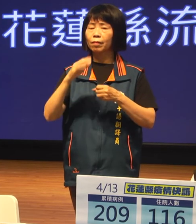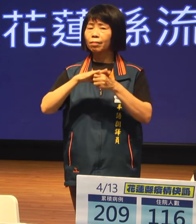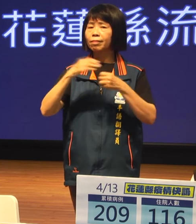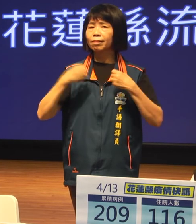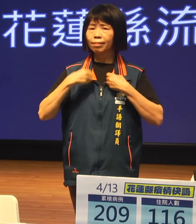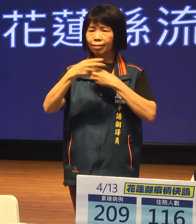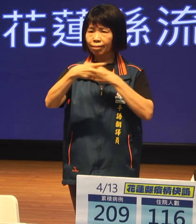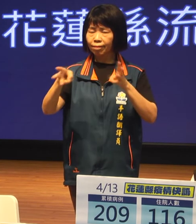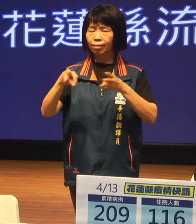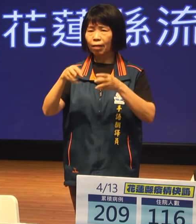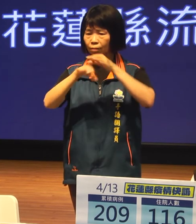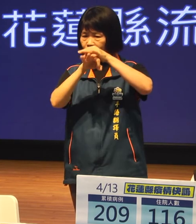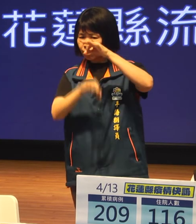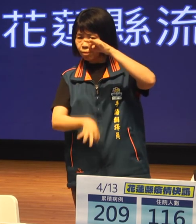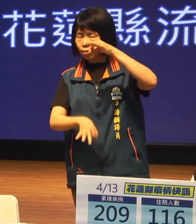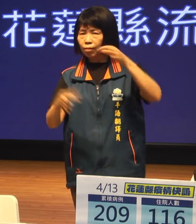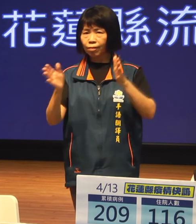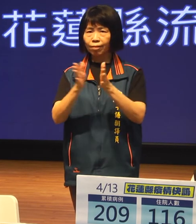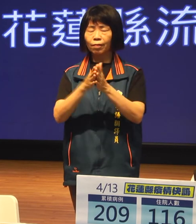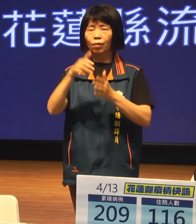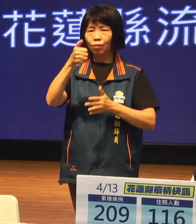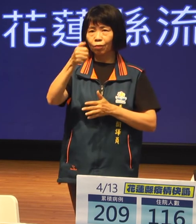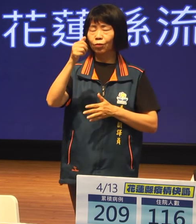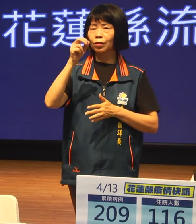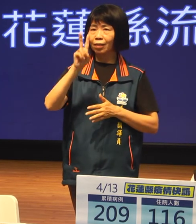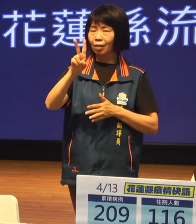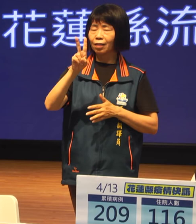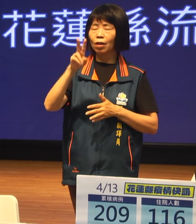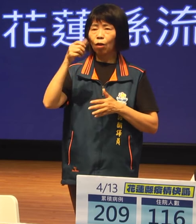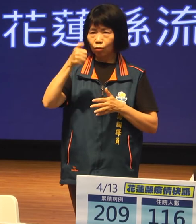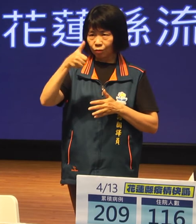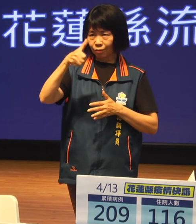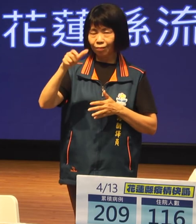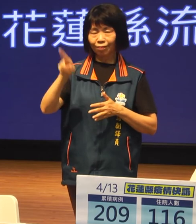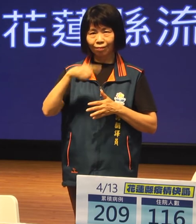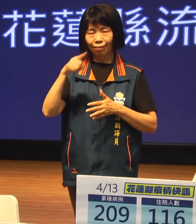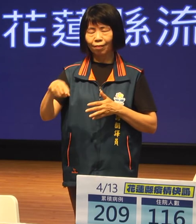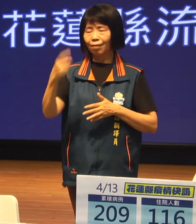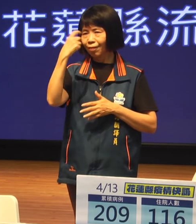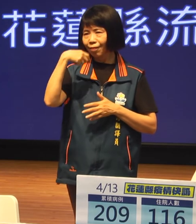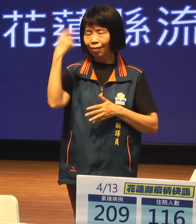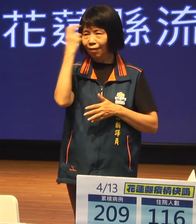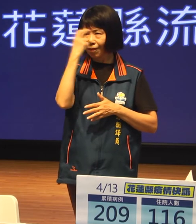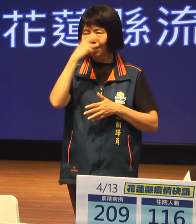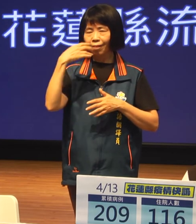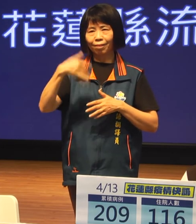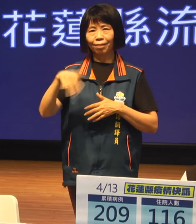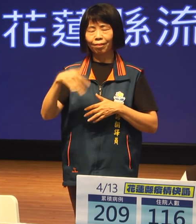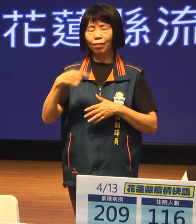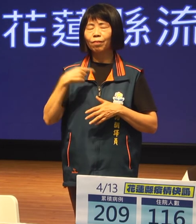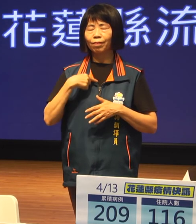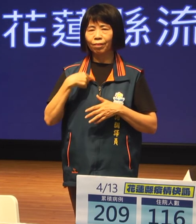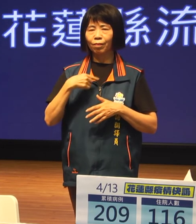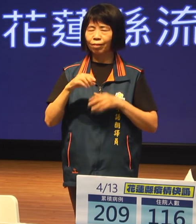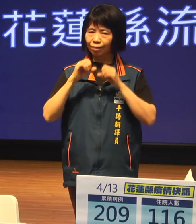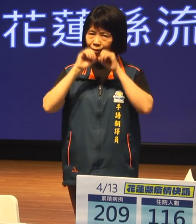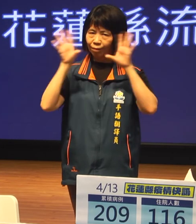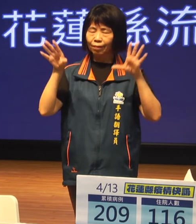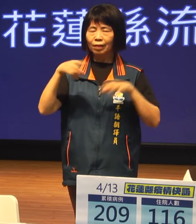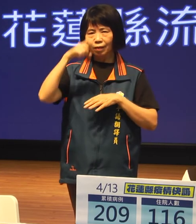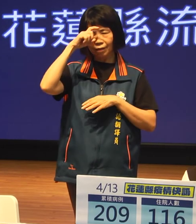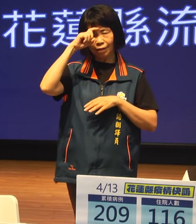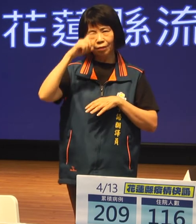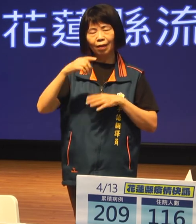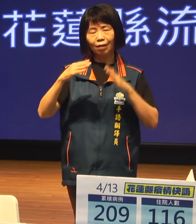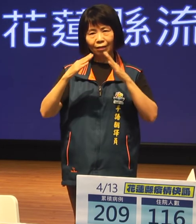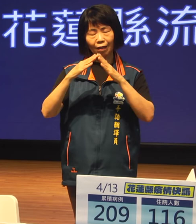个照册人数总共还有55位尚未采检。那在这边呢，还是再次的呼吁，请我